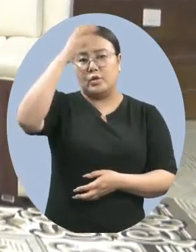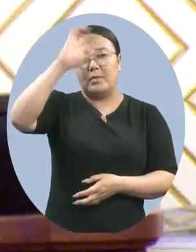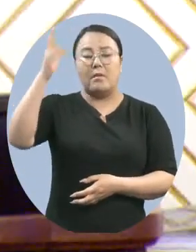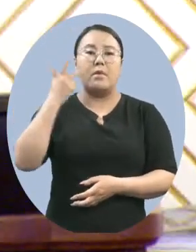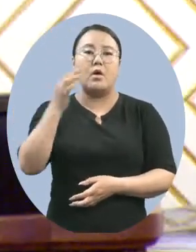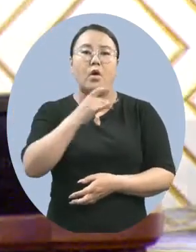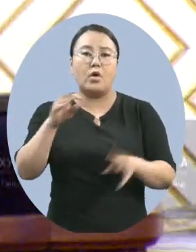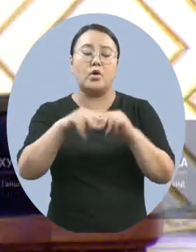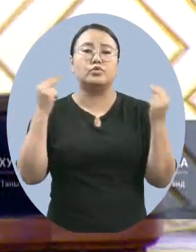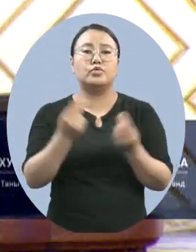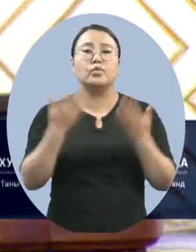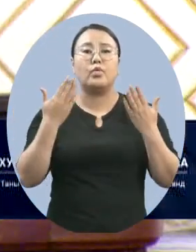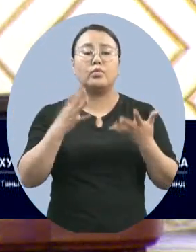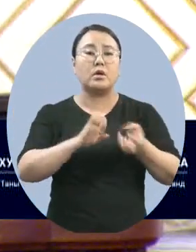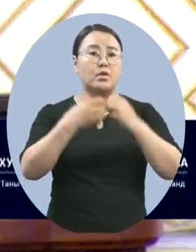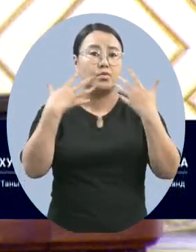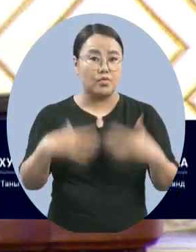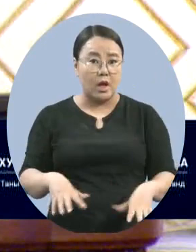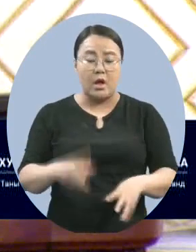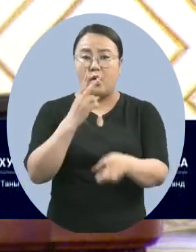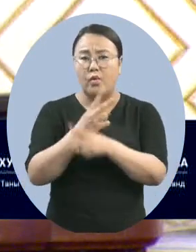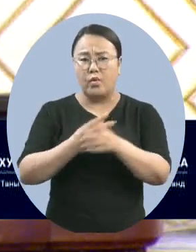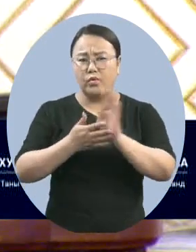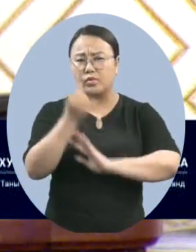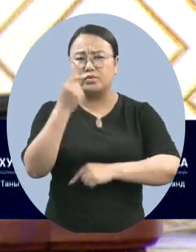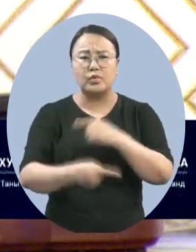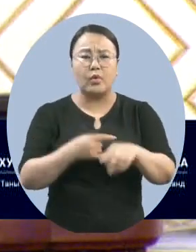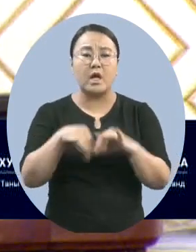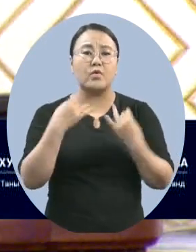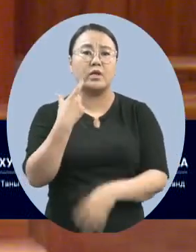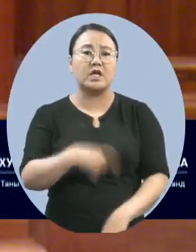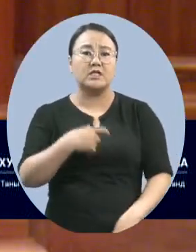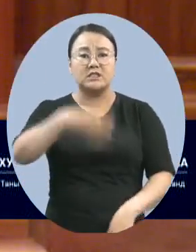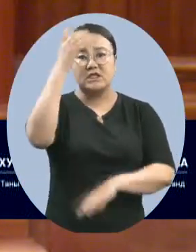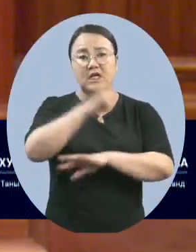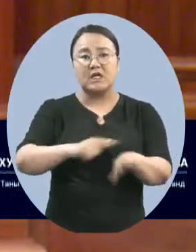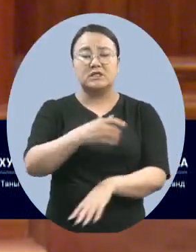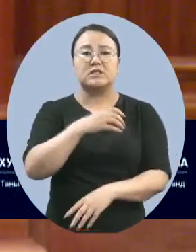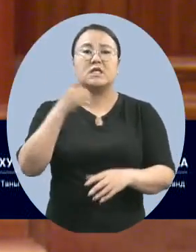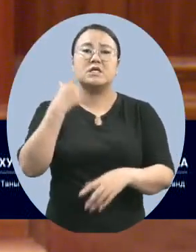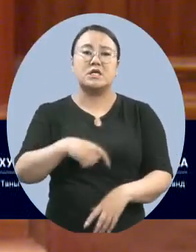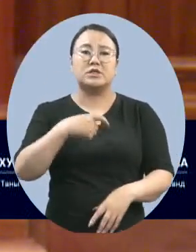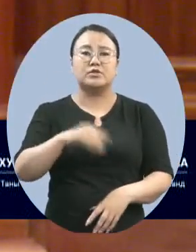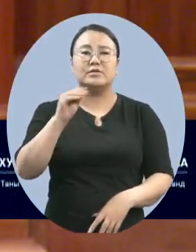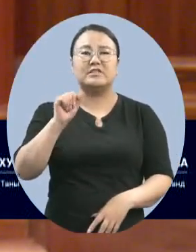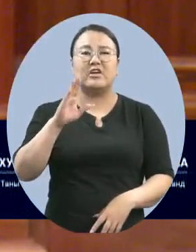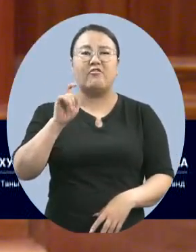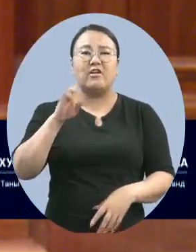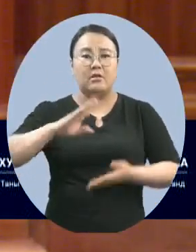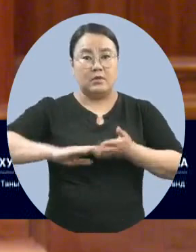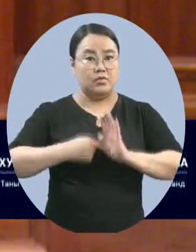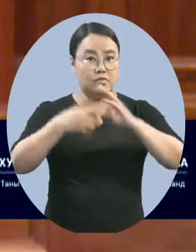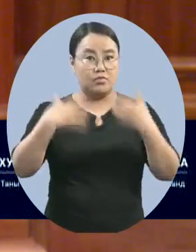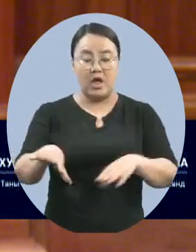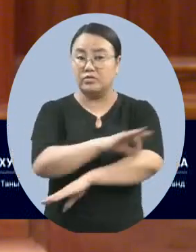болон чуулганы нэгдсэн хуралдаанаар хийлээ. Хуулийн төслүүдийн талаар улсын хурлын гишүүн, засгийн газрын гишүүн, сангийн сэж жогтлон танилцуулсан.